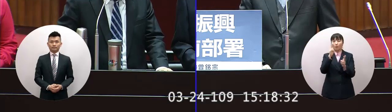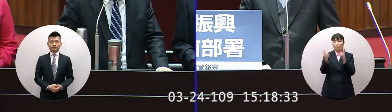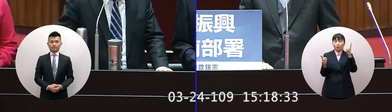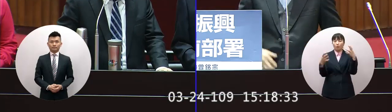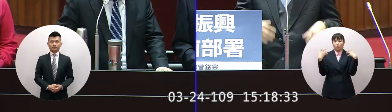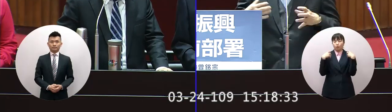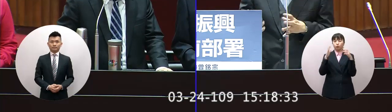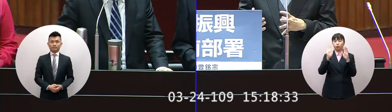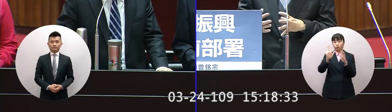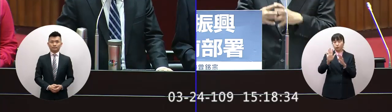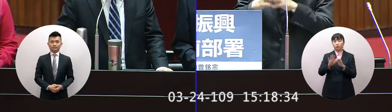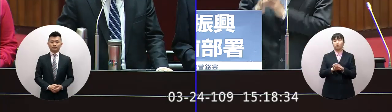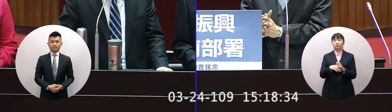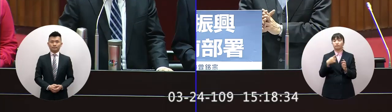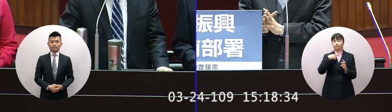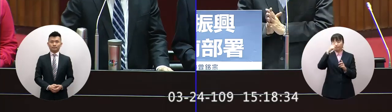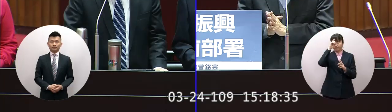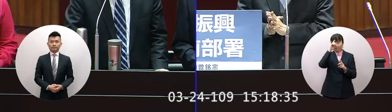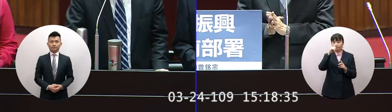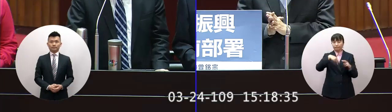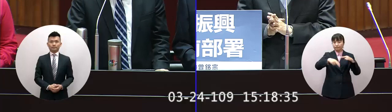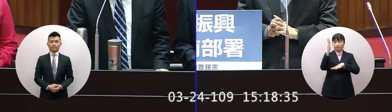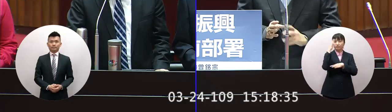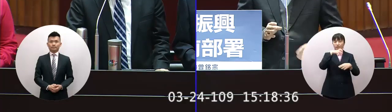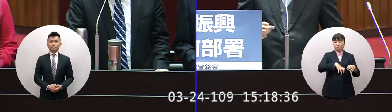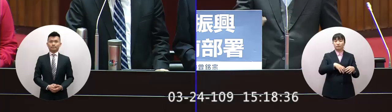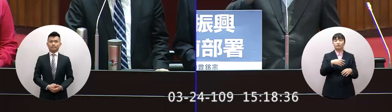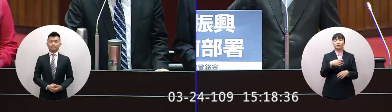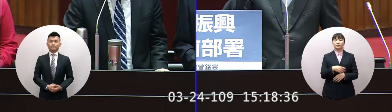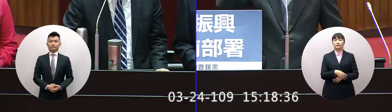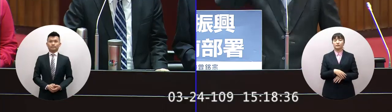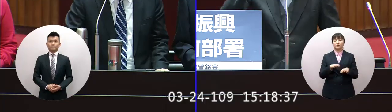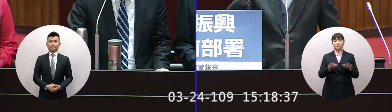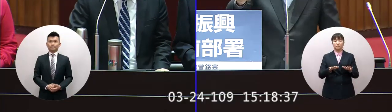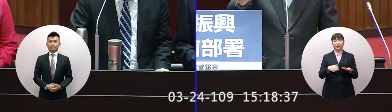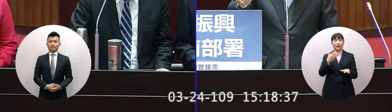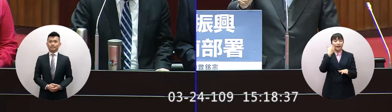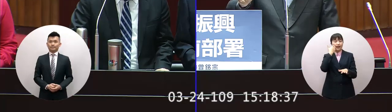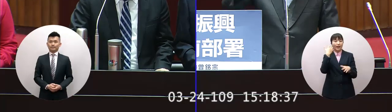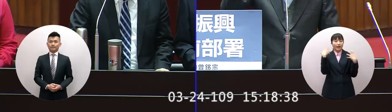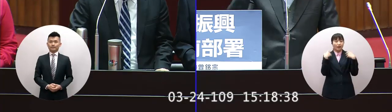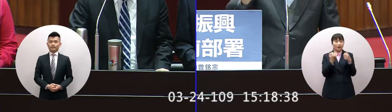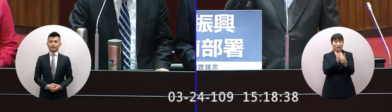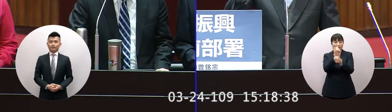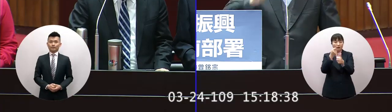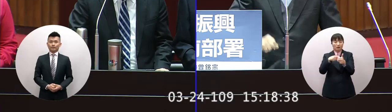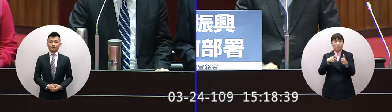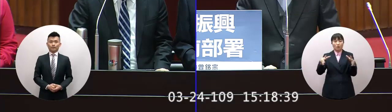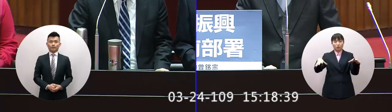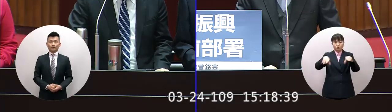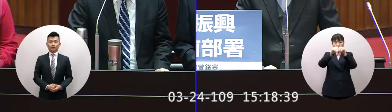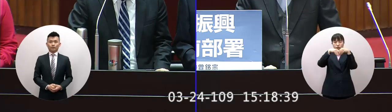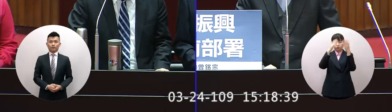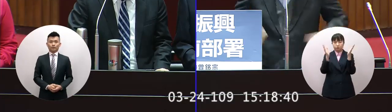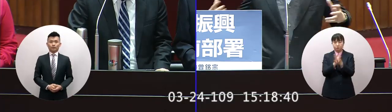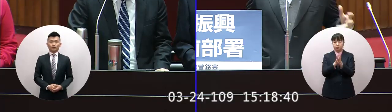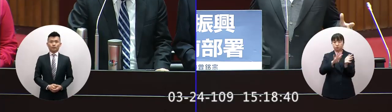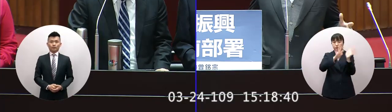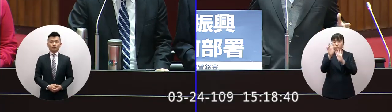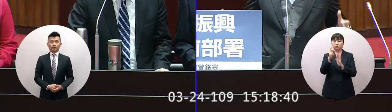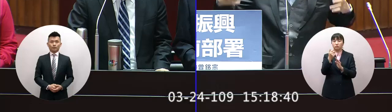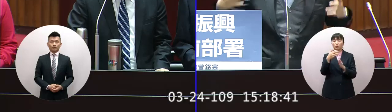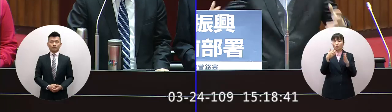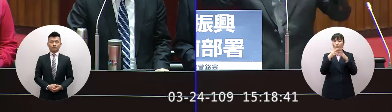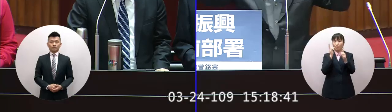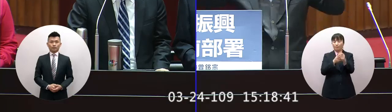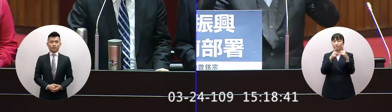挥，但是我是希望行政院，你现在谁在掌握总体的情况？要有